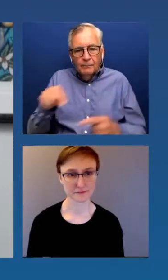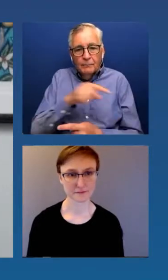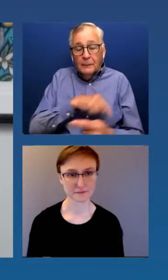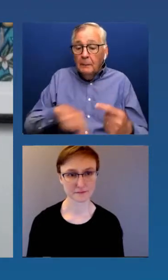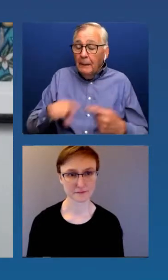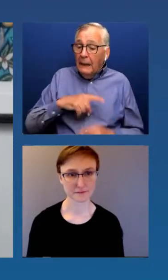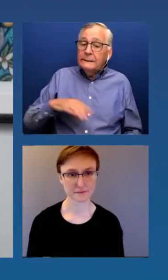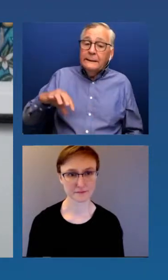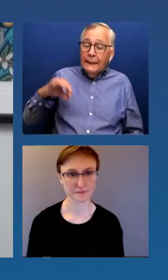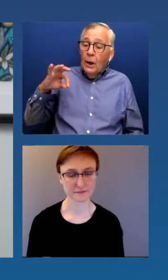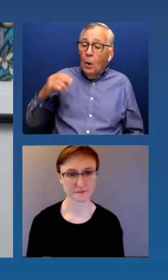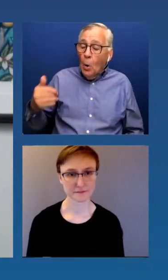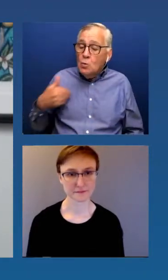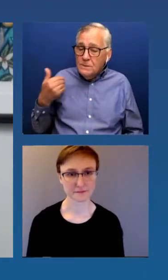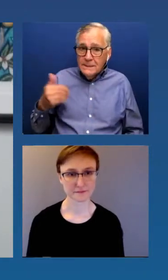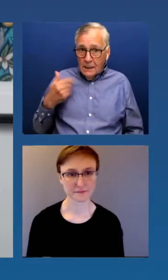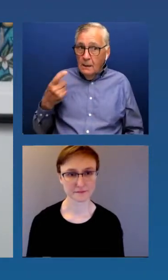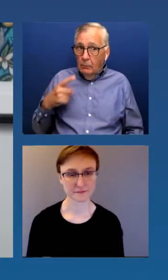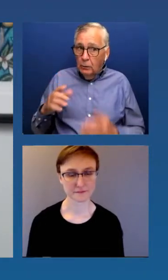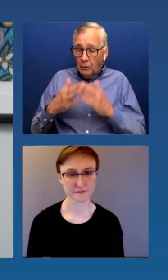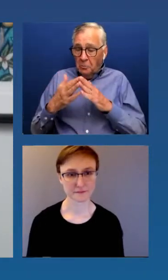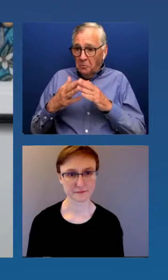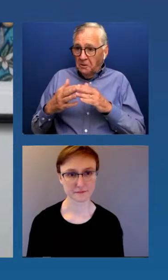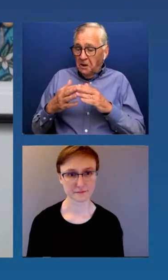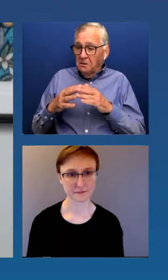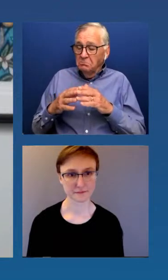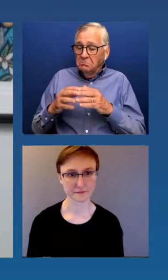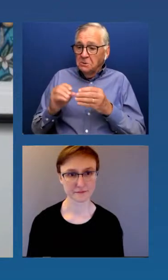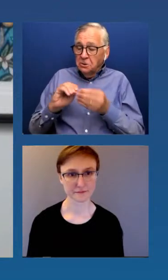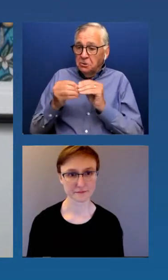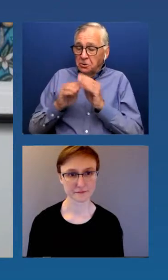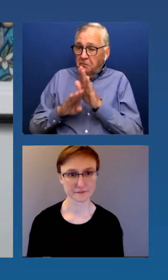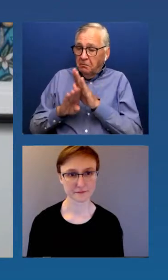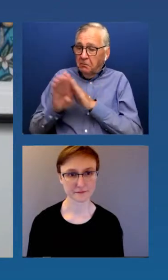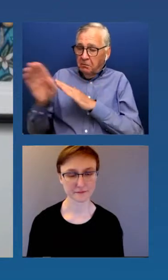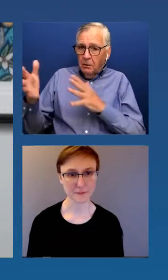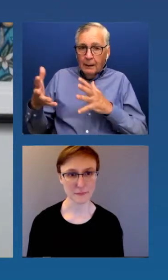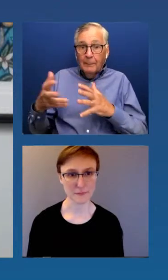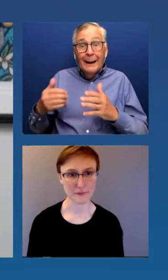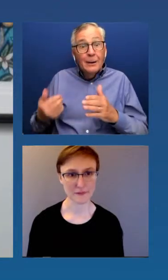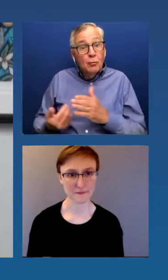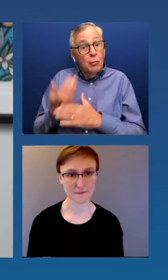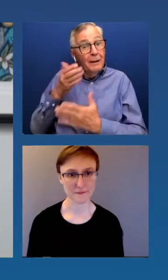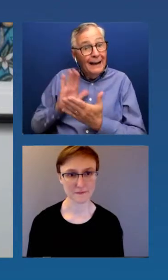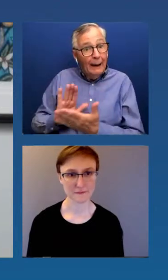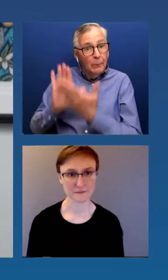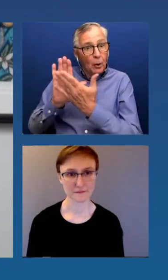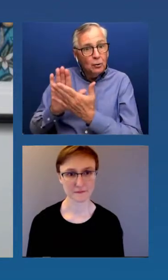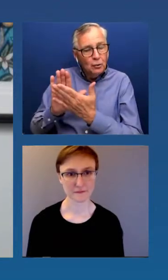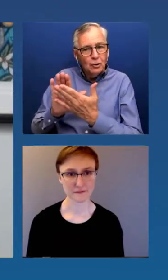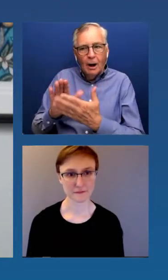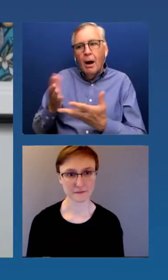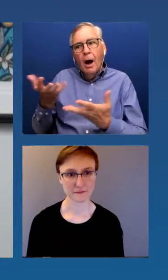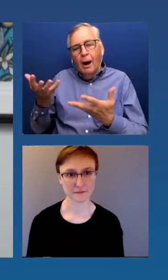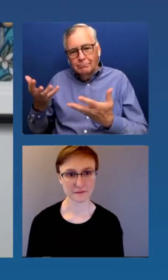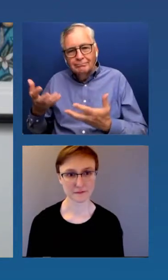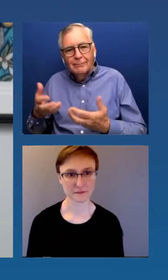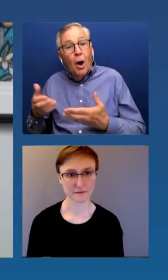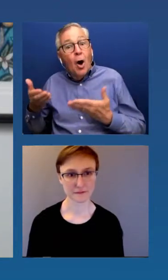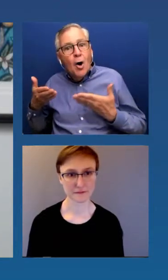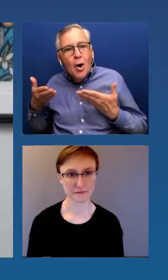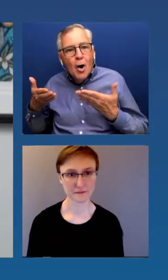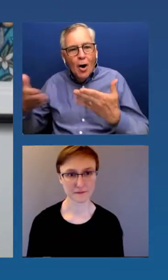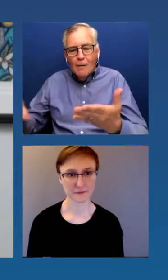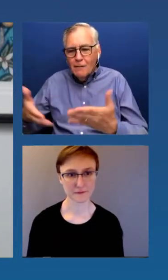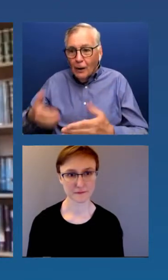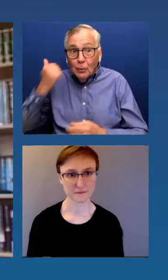bénéfique pour la communauté, comme les chiffres ont démontré. Avec la nouvelle approche, on va pouvoir maximiser et offrir ce service